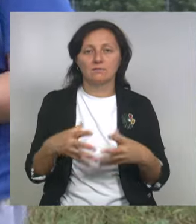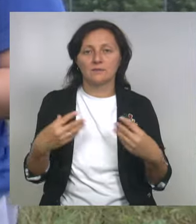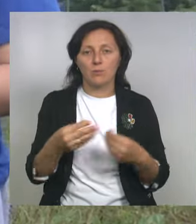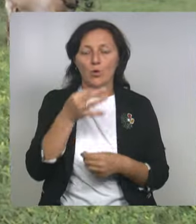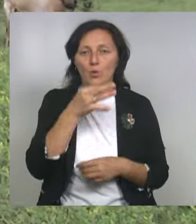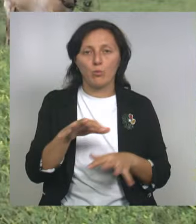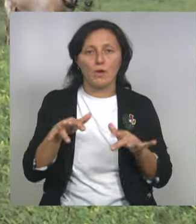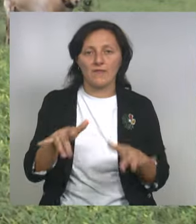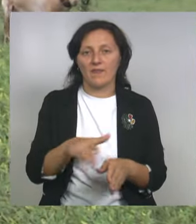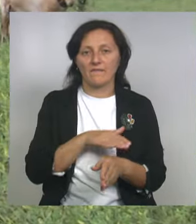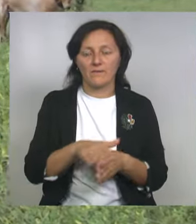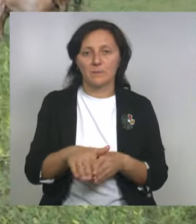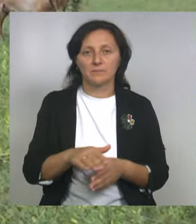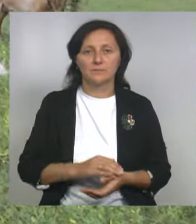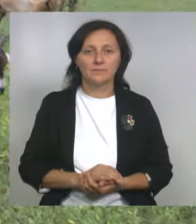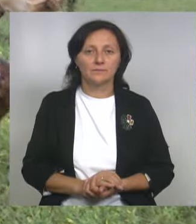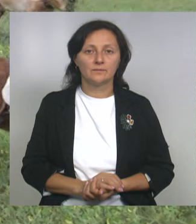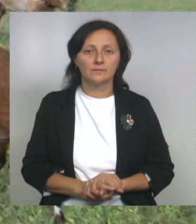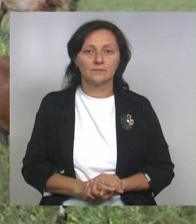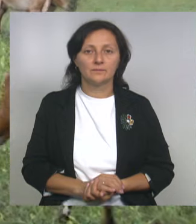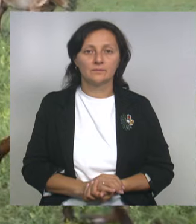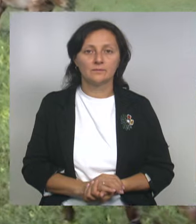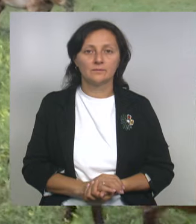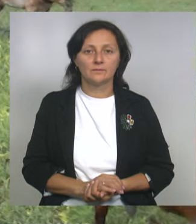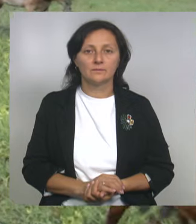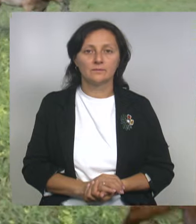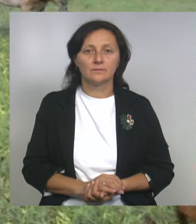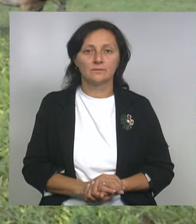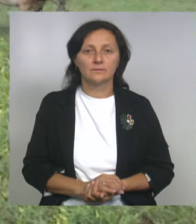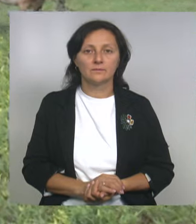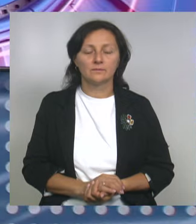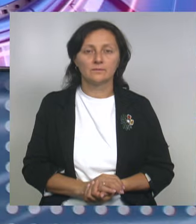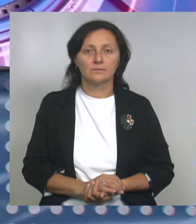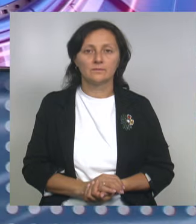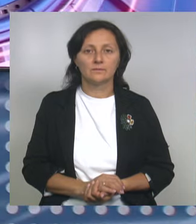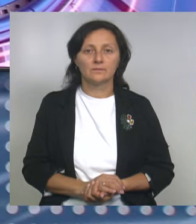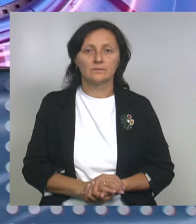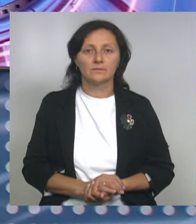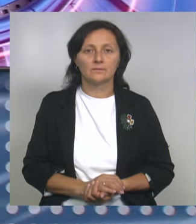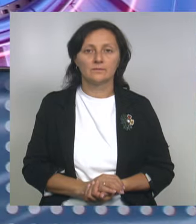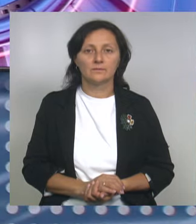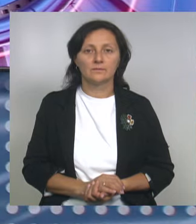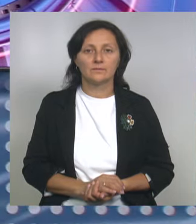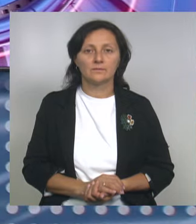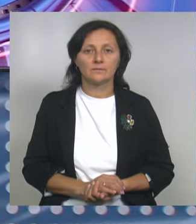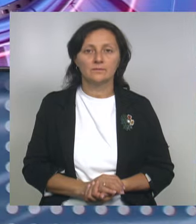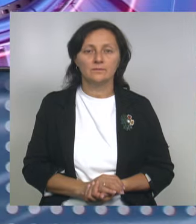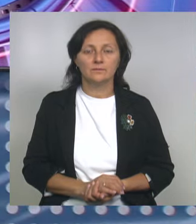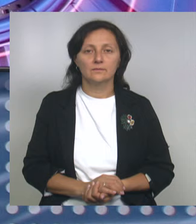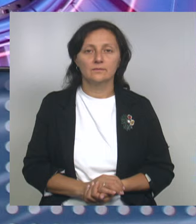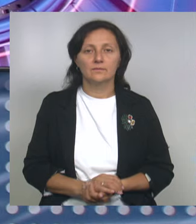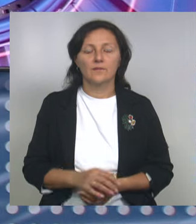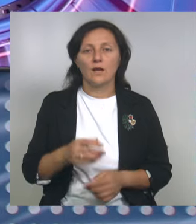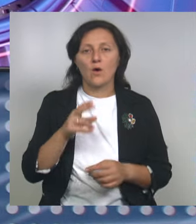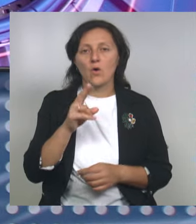дело по плечу. Наталья Житниковская, Глеб Лыгерев. Программа «Такой день» на Мире Белогорье. Двигаемся далее. ТОС-лидер